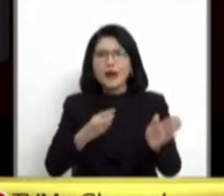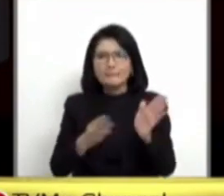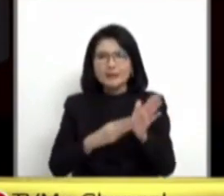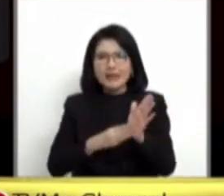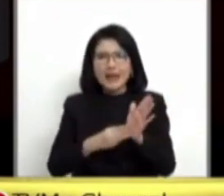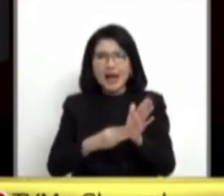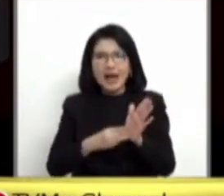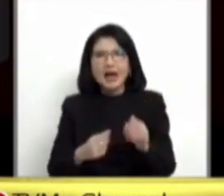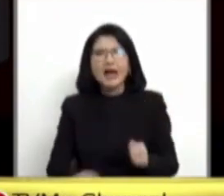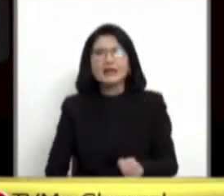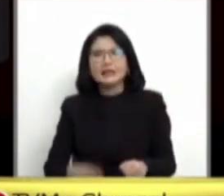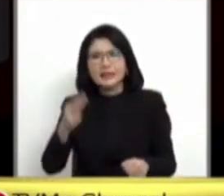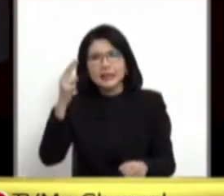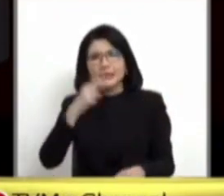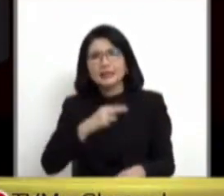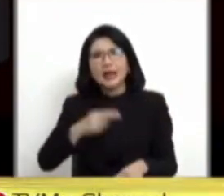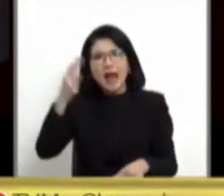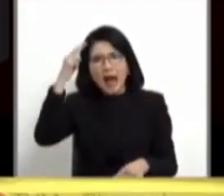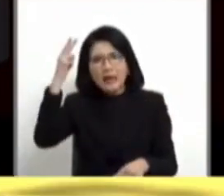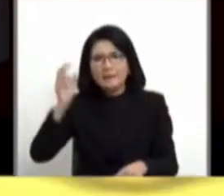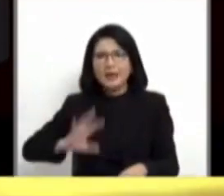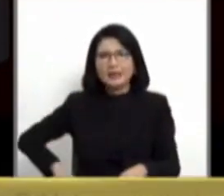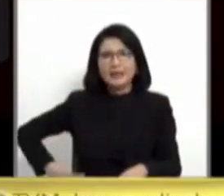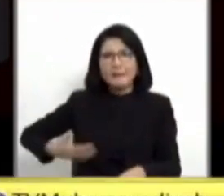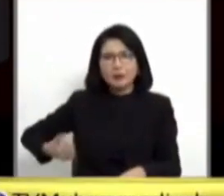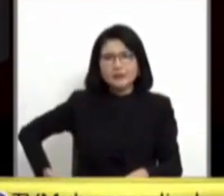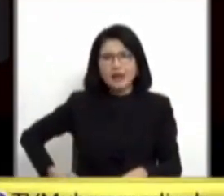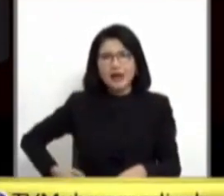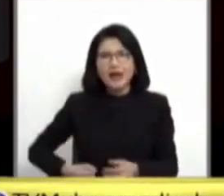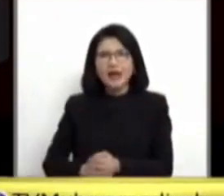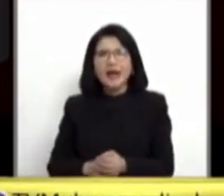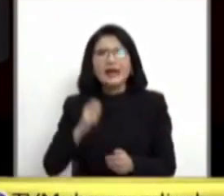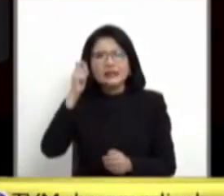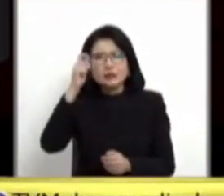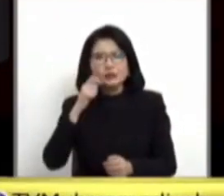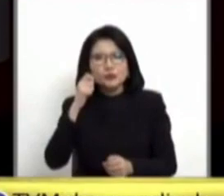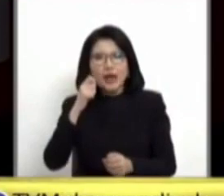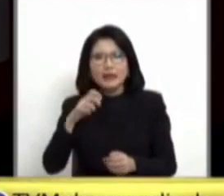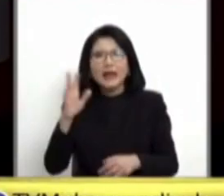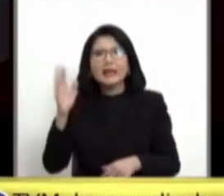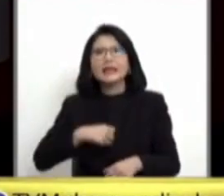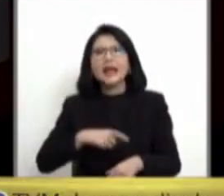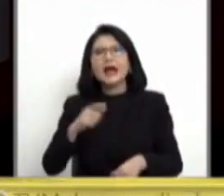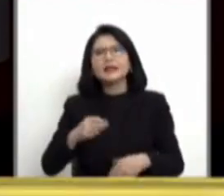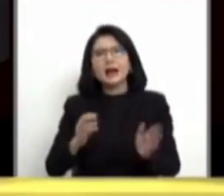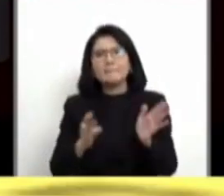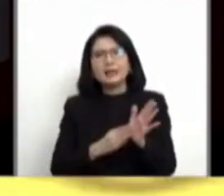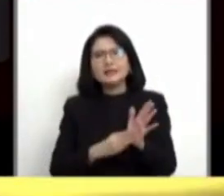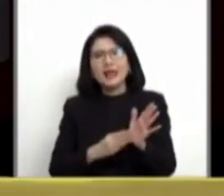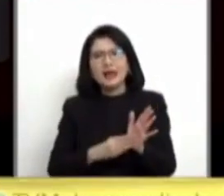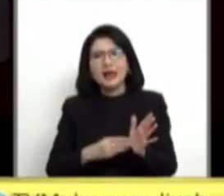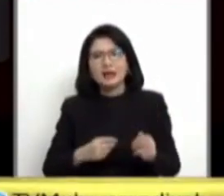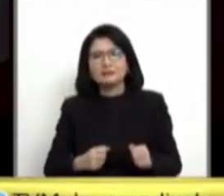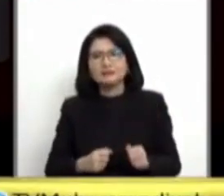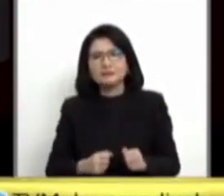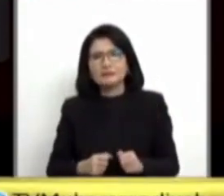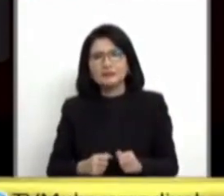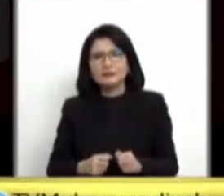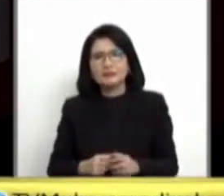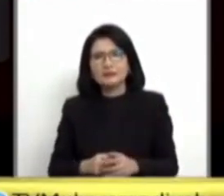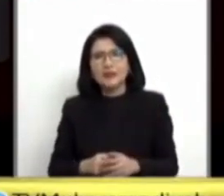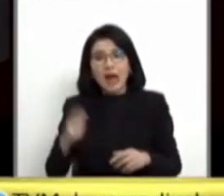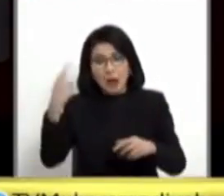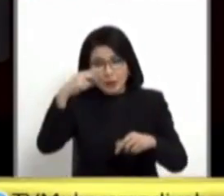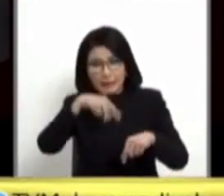Sudan terus kemudian di Kamboja yang mereka terindikasi tppo Maka ketika kemudian melihat